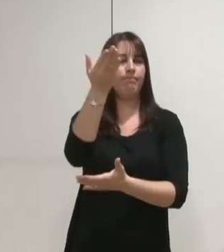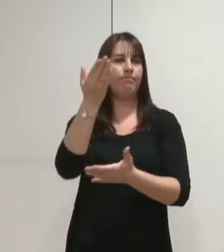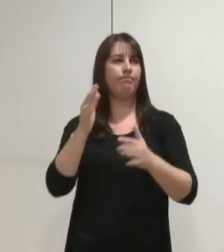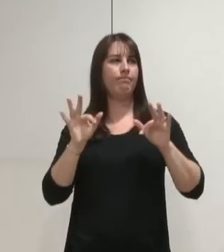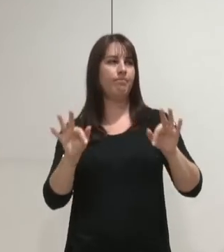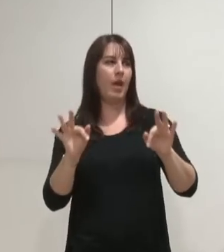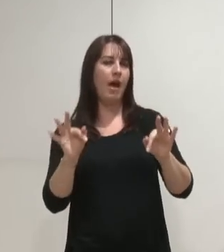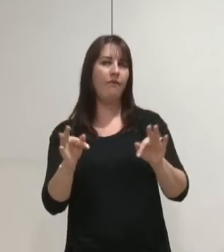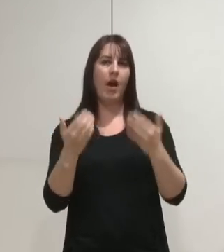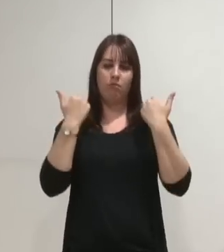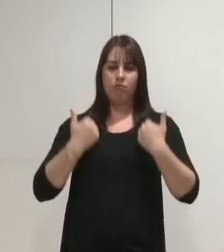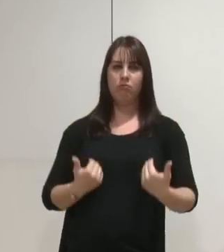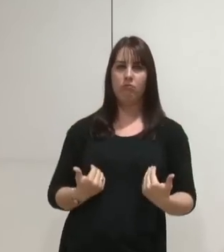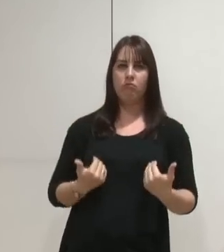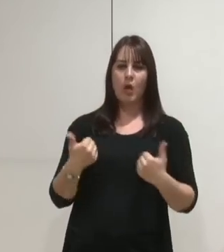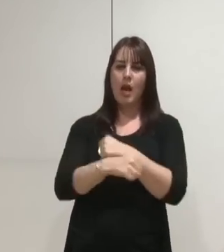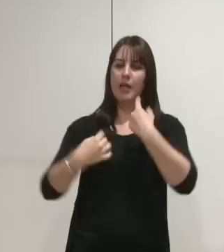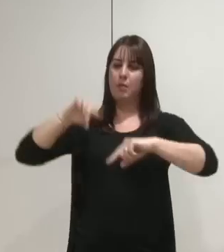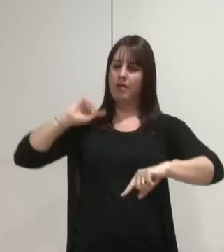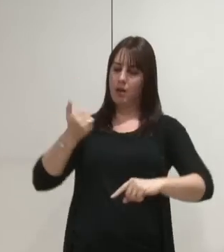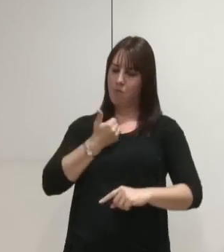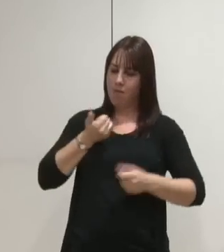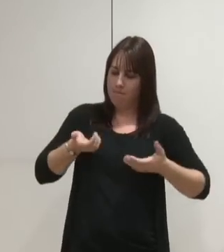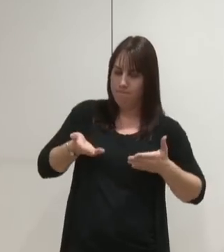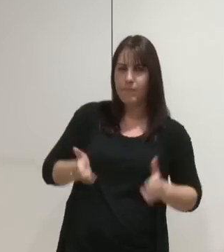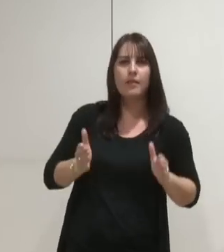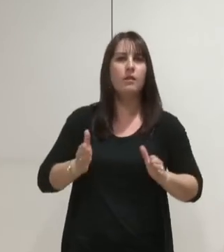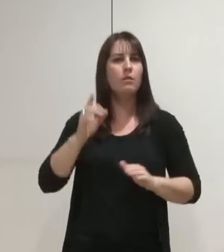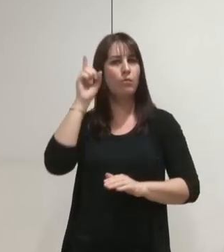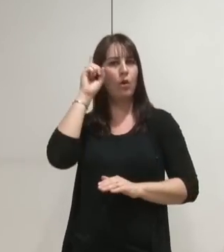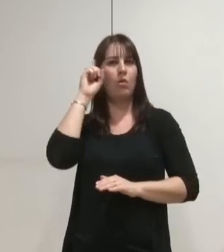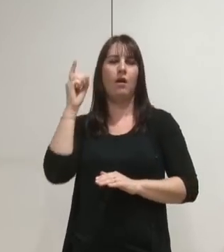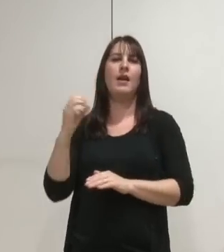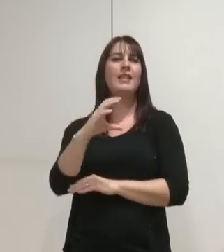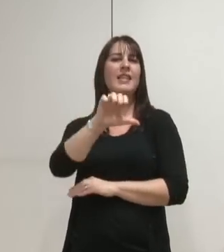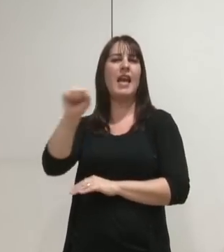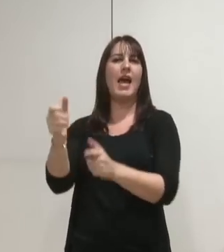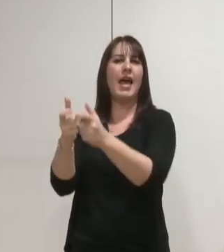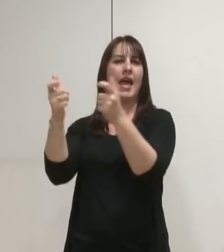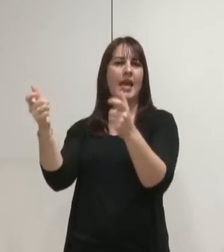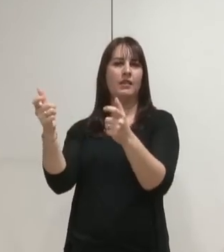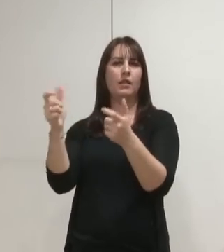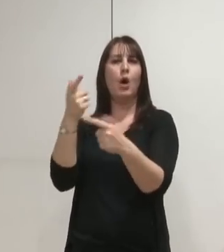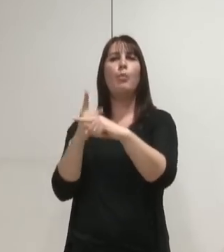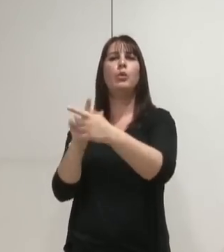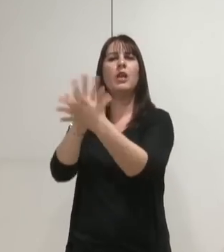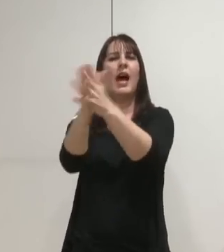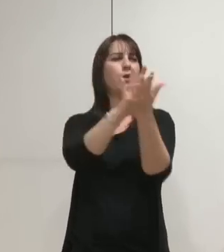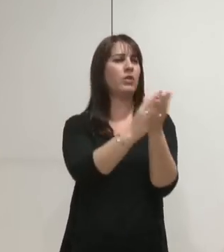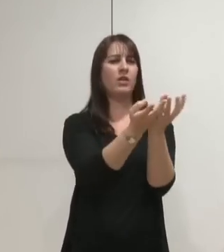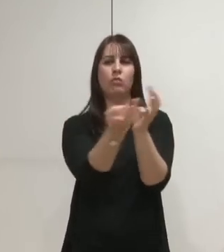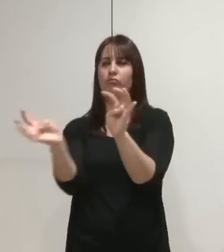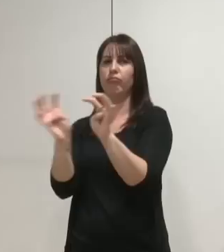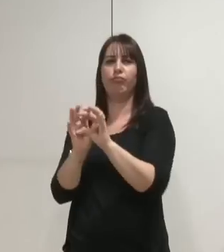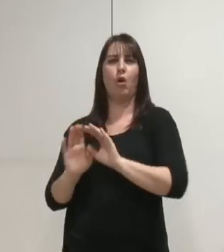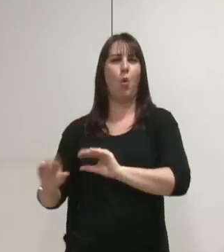décision que j'ai prise il y a une semaine sur la base des retour du Centre Communal d'Action Sociale et des associations présentes au quotidien sur